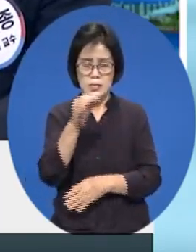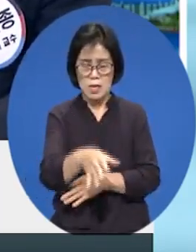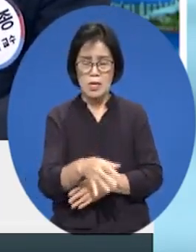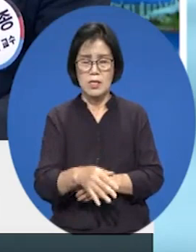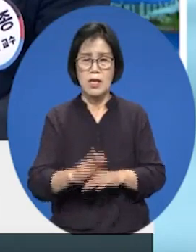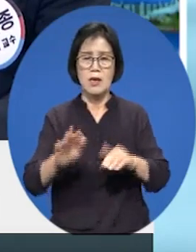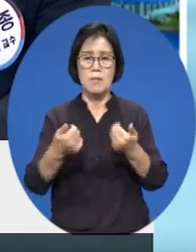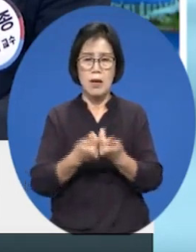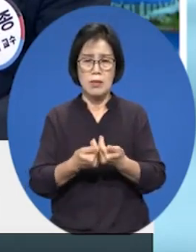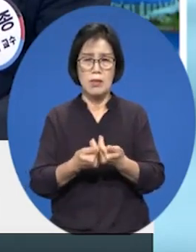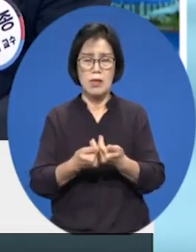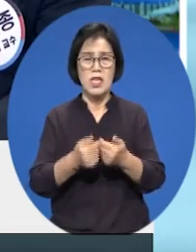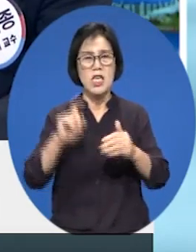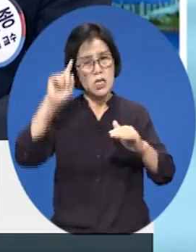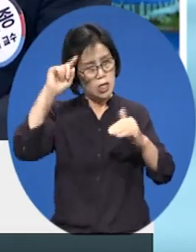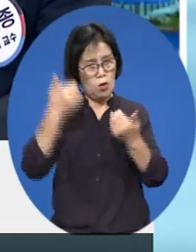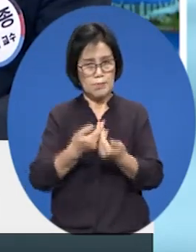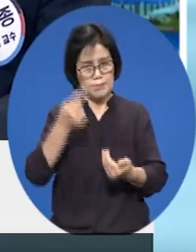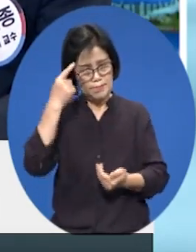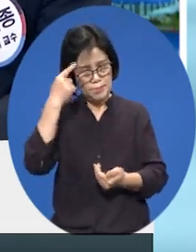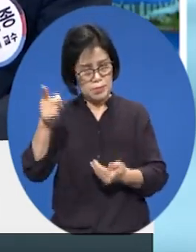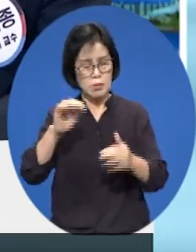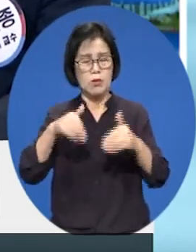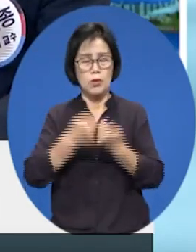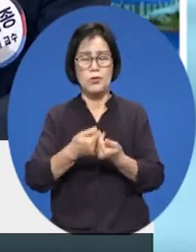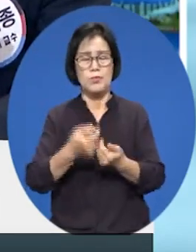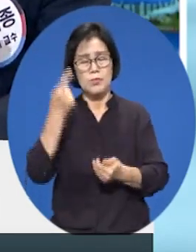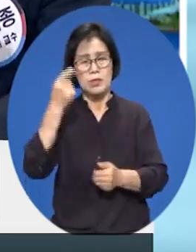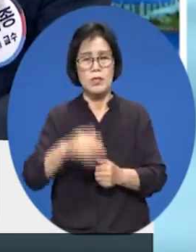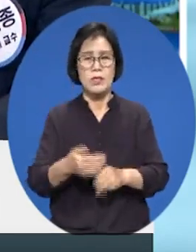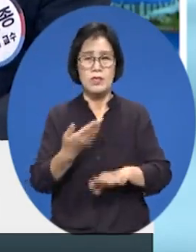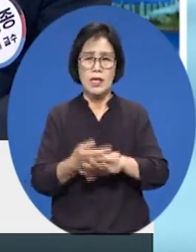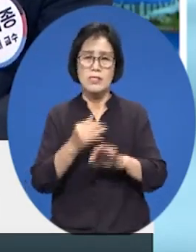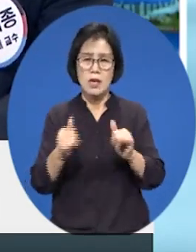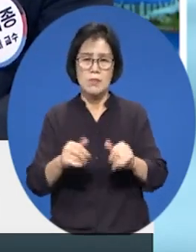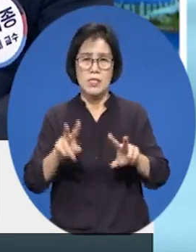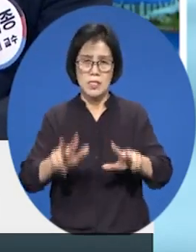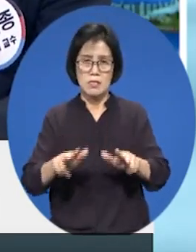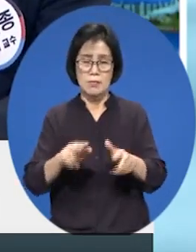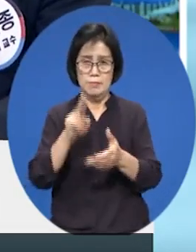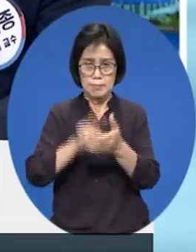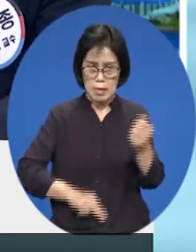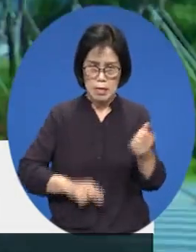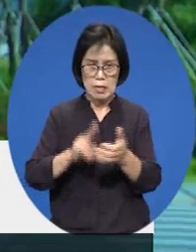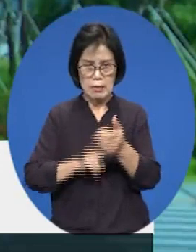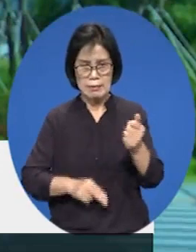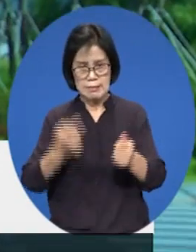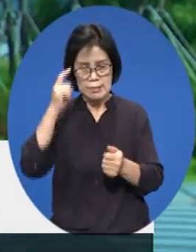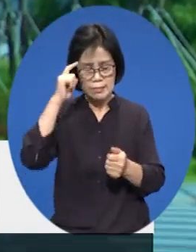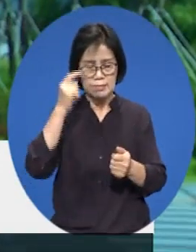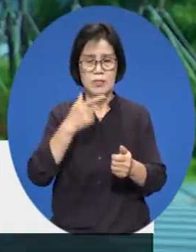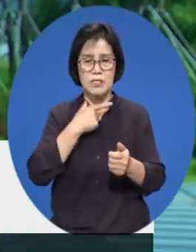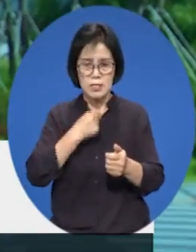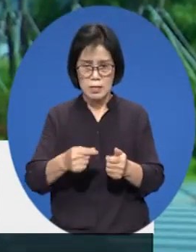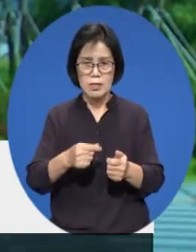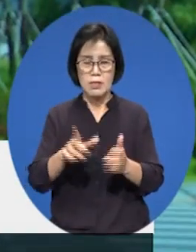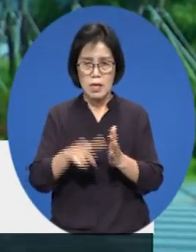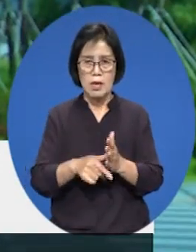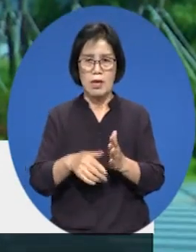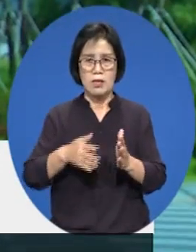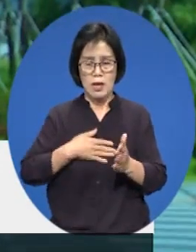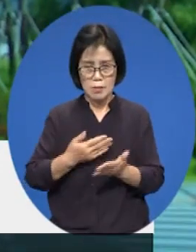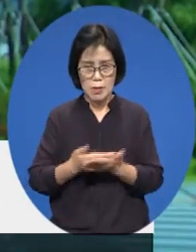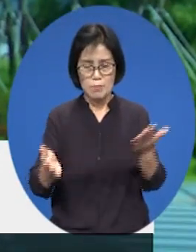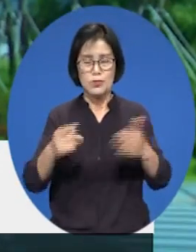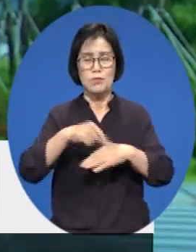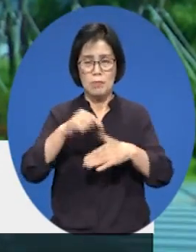벽 쏙 역발상을 해야 된다는 거죠 그러면 어 남들이 지금은 좀 팔아야 되겠다 못타서 안 다닌다고 했을 때 아내가 때 푸른 마음으로